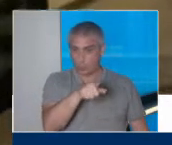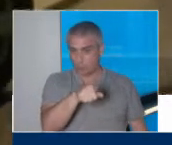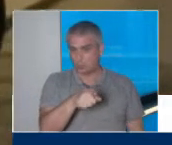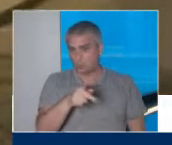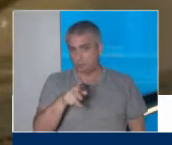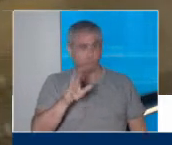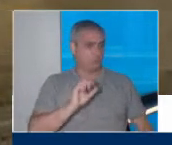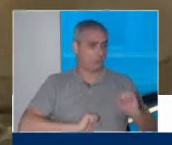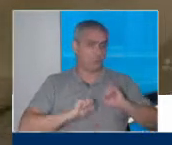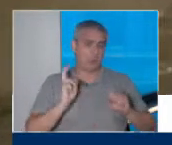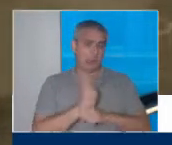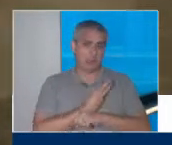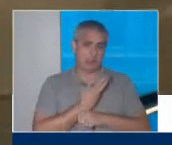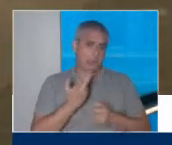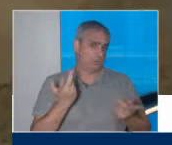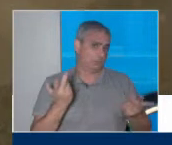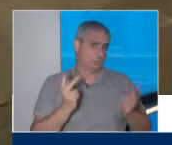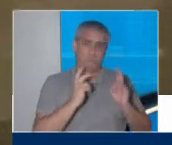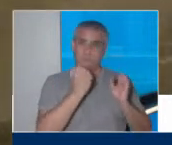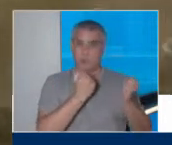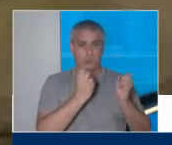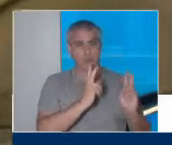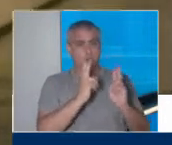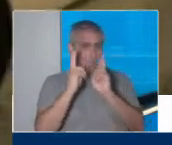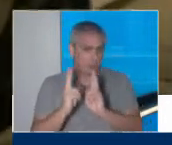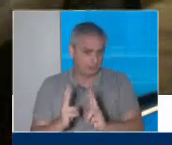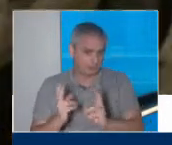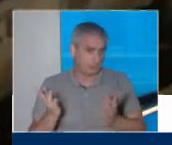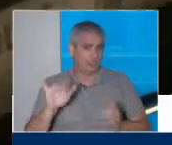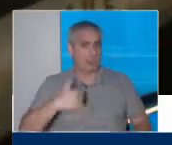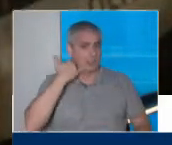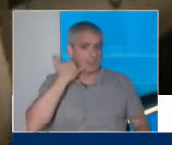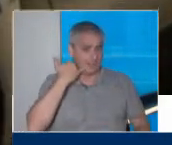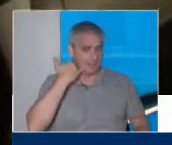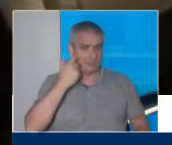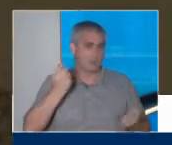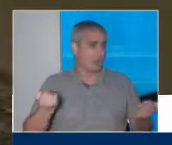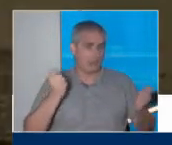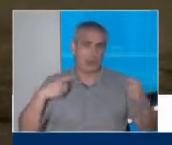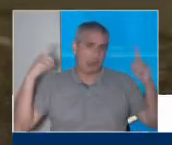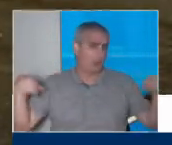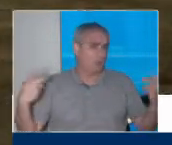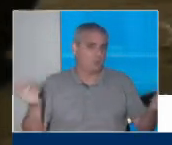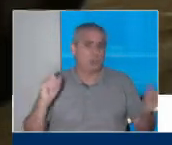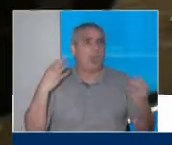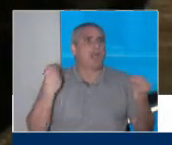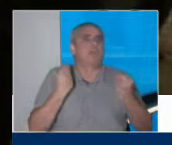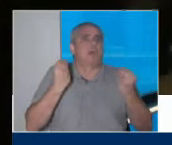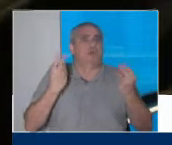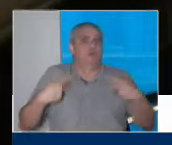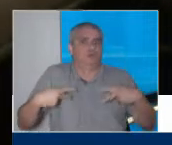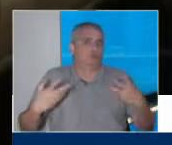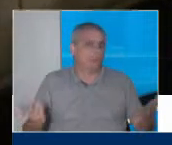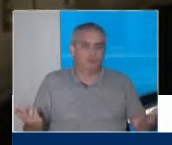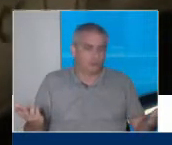כרגיל, כמו כל בן אדם, עצר בצד, דיבר שיחת טלפון, פתח חלונות, אז לא היה משהו באמת שיחשוש